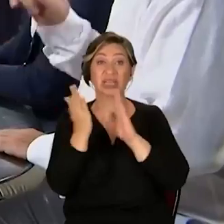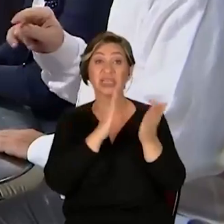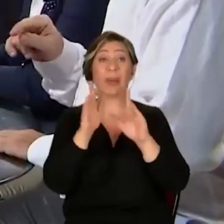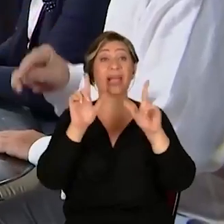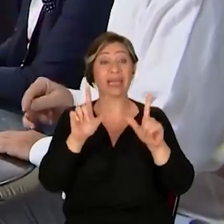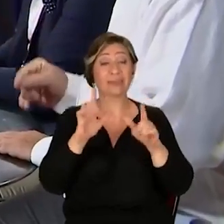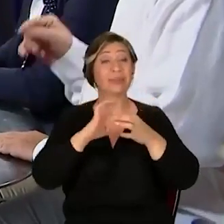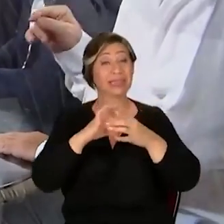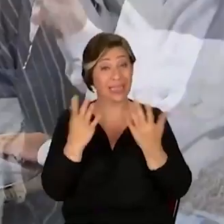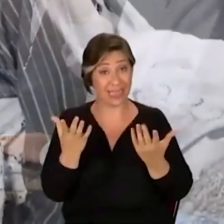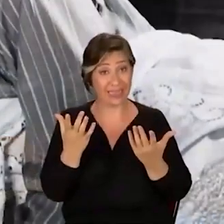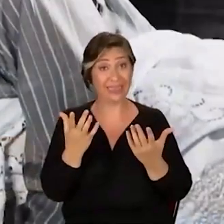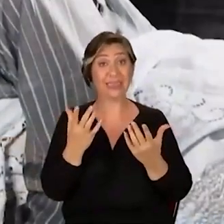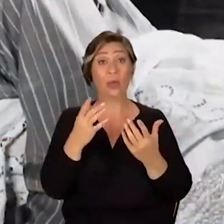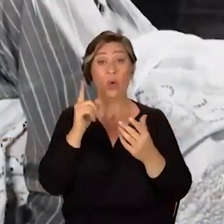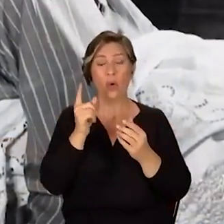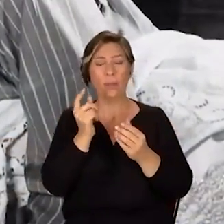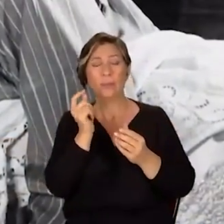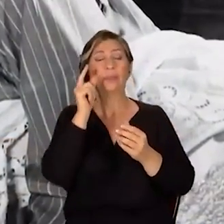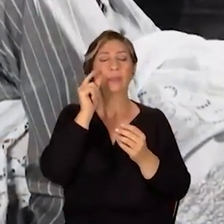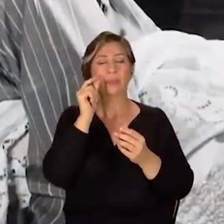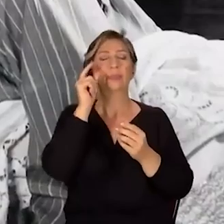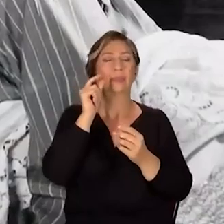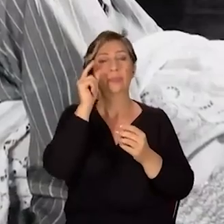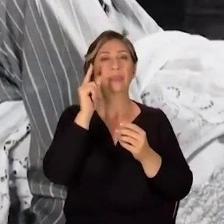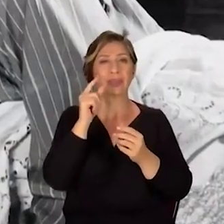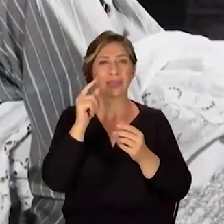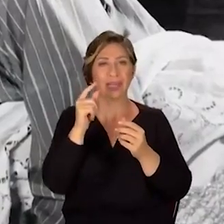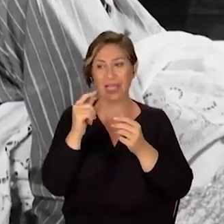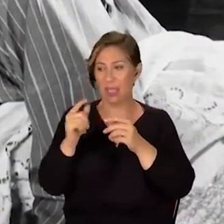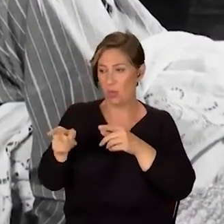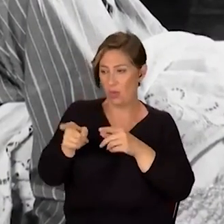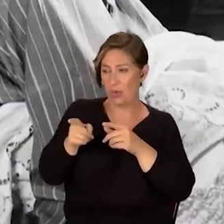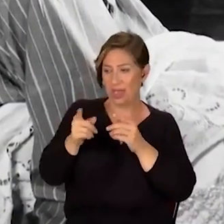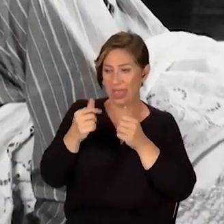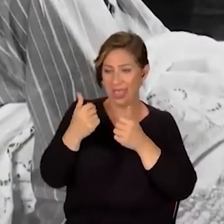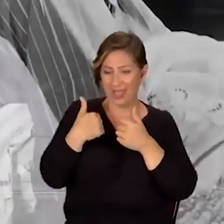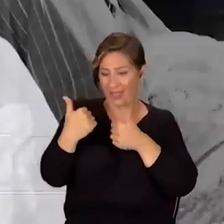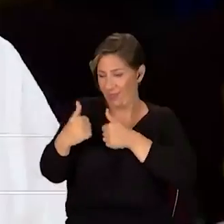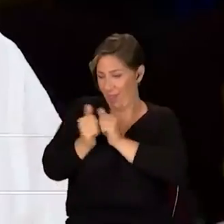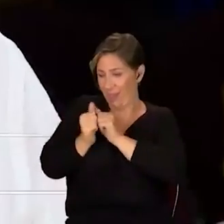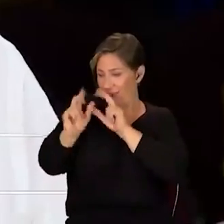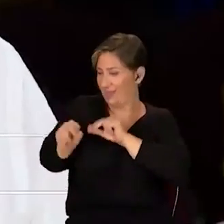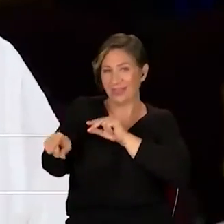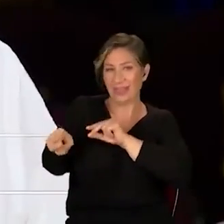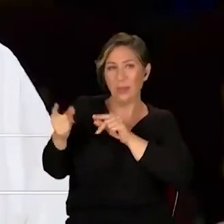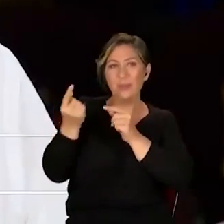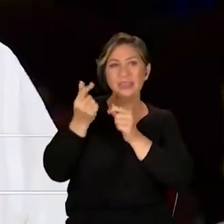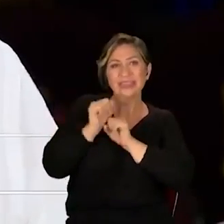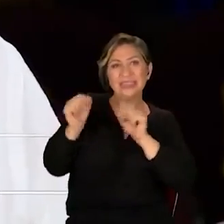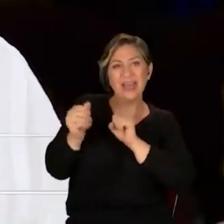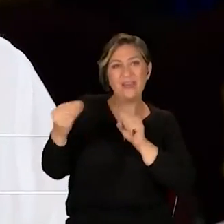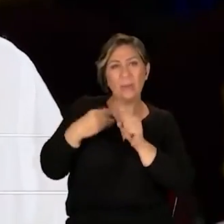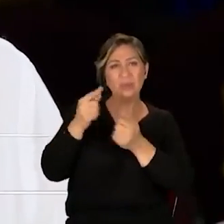lazım. Çünkü o mikro uyanıklıklar, yani eşin bize verdiği, uykumuza verdiği zarar bir şekilde